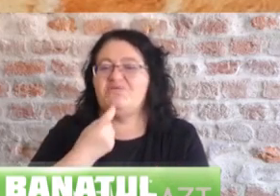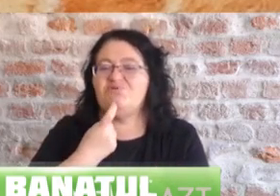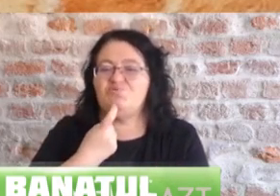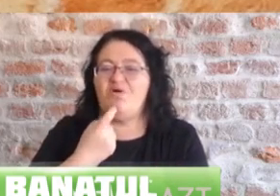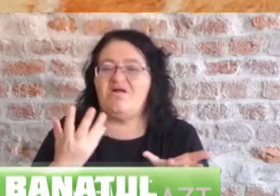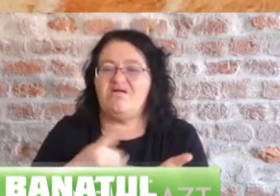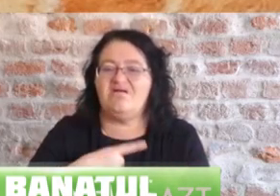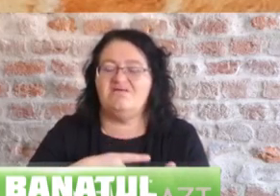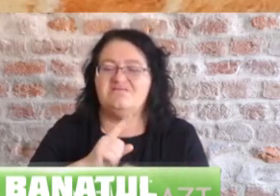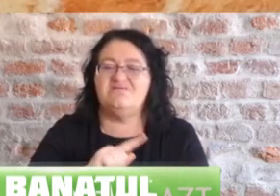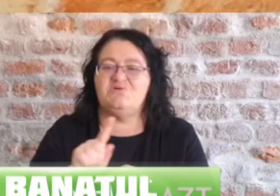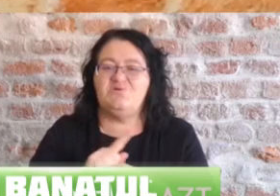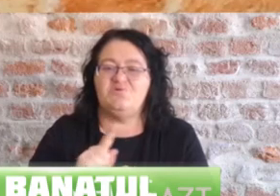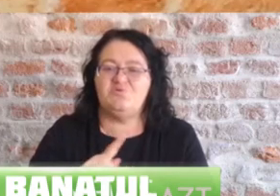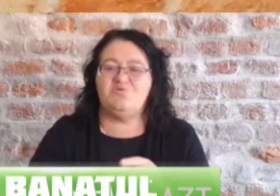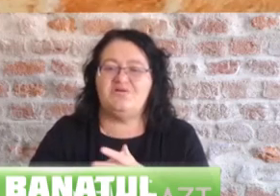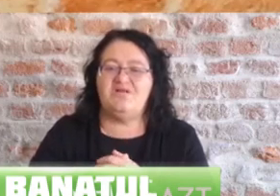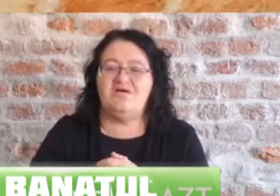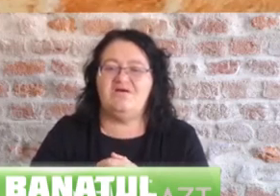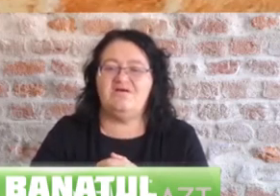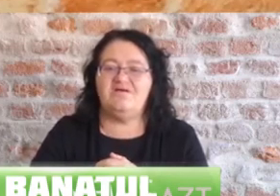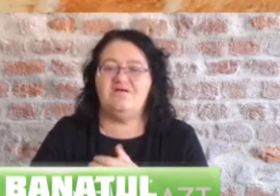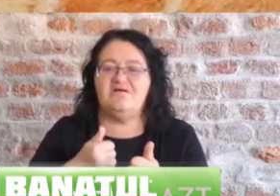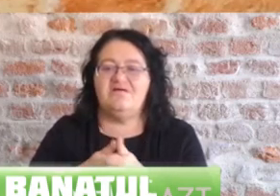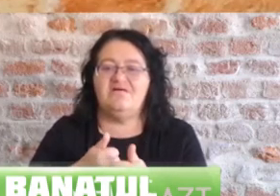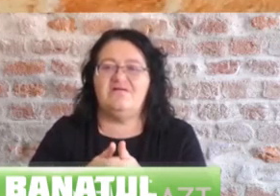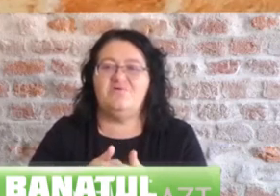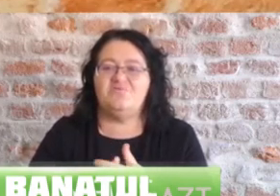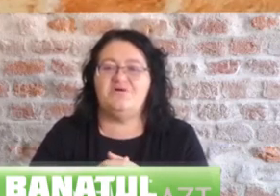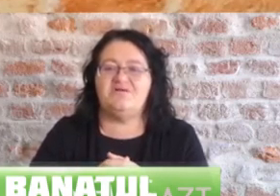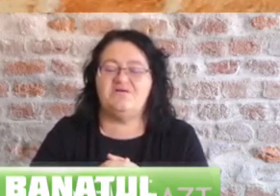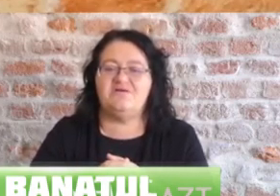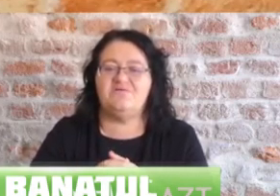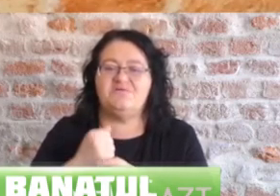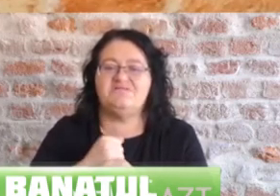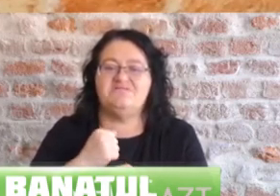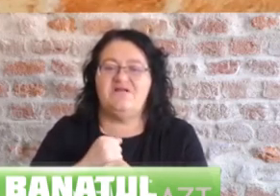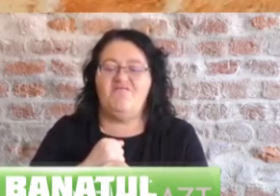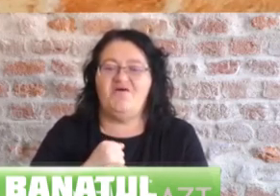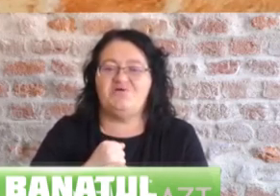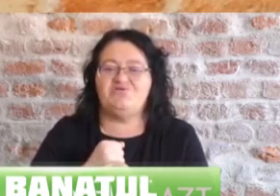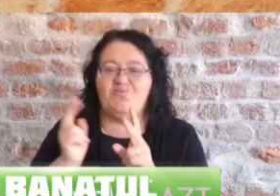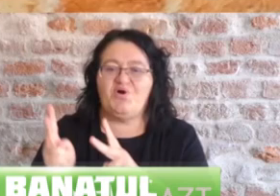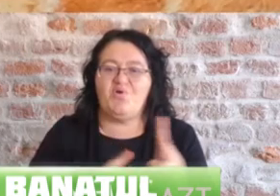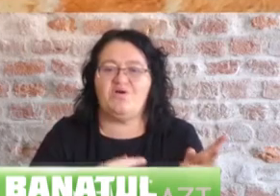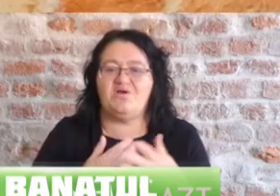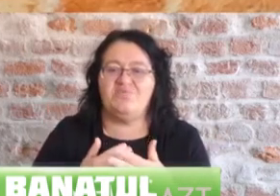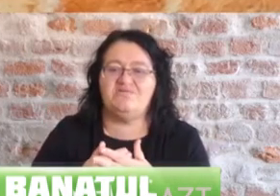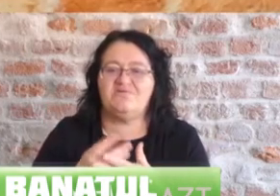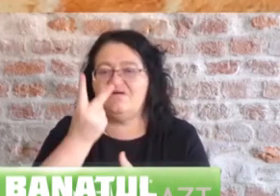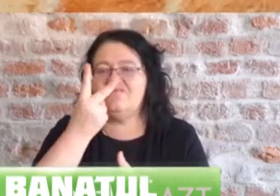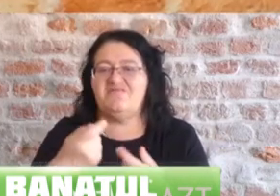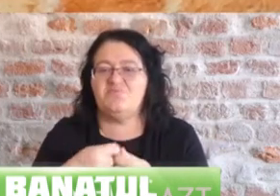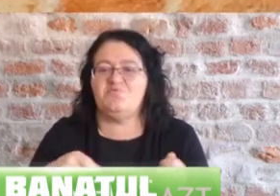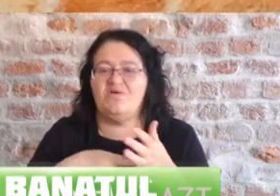care sunt elementele pe care putem să le reașezăm un pic sau să le reconsiderăm, astfel încât să vedem